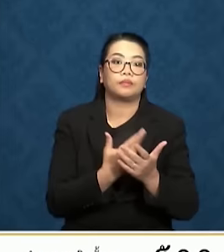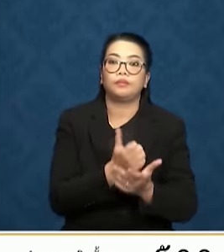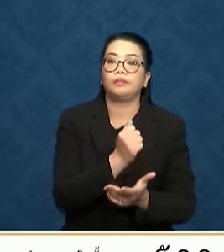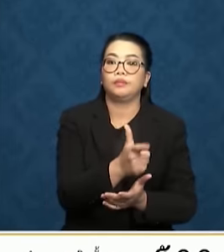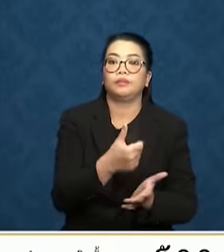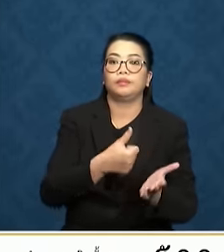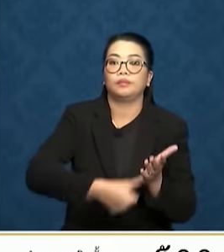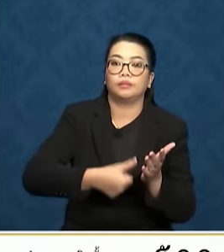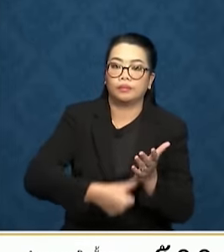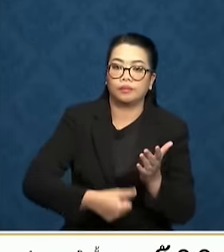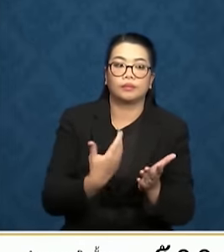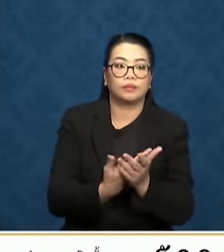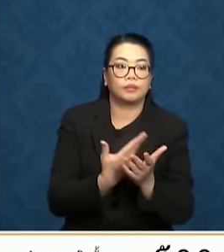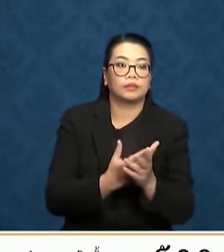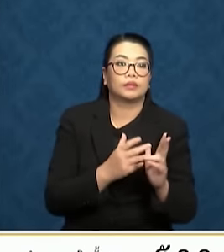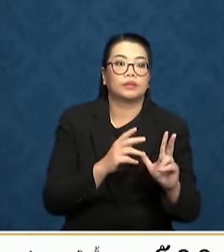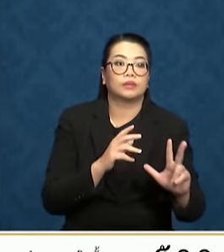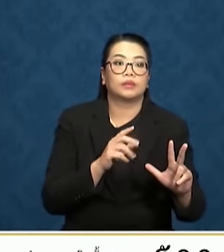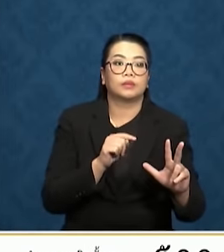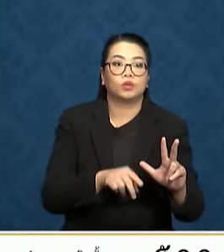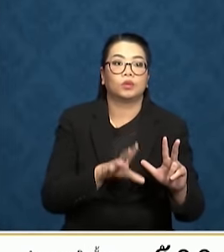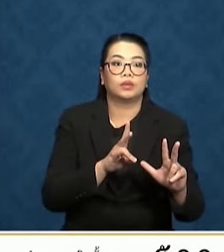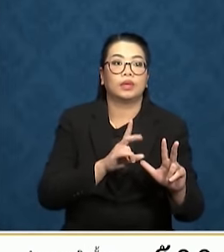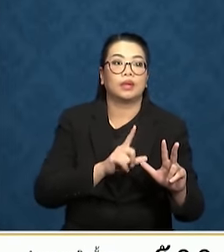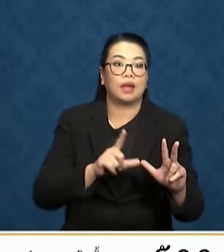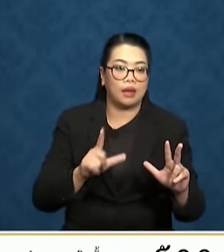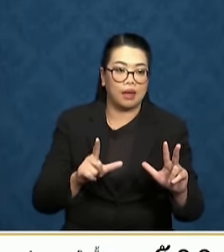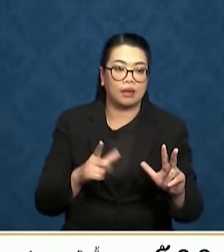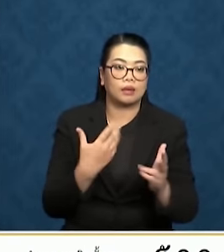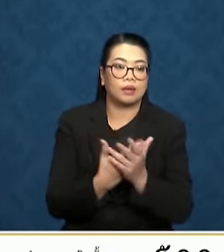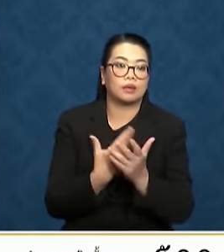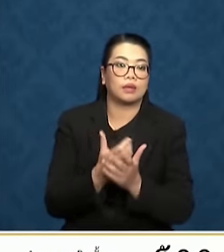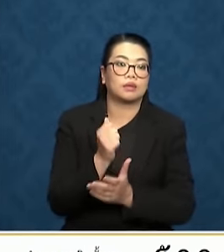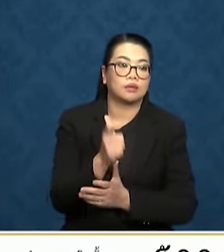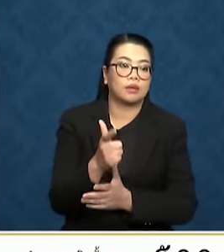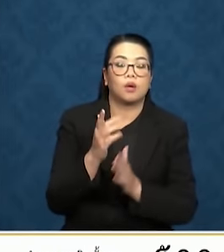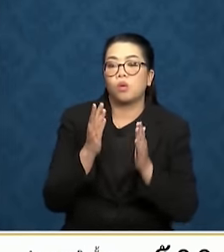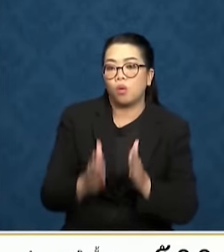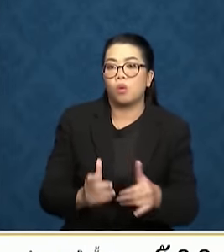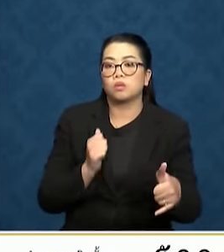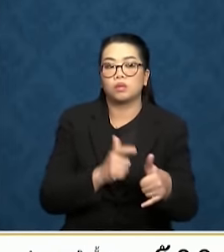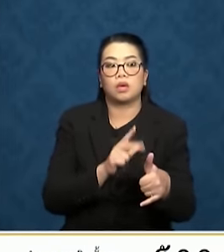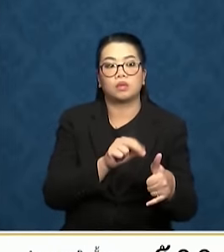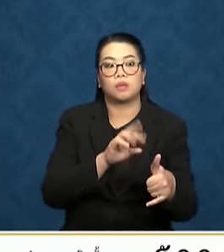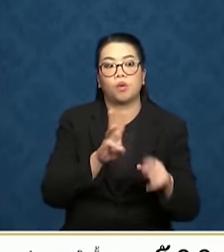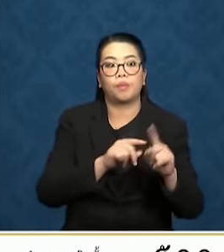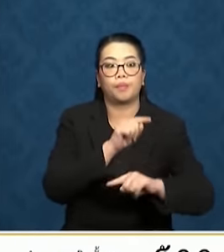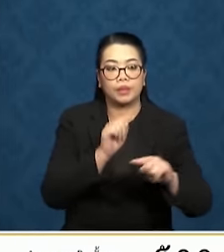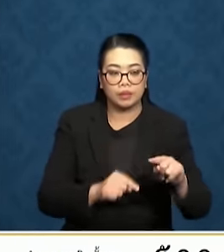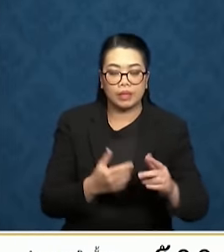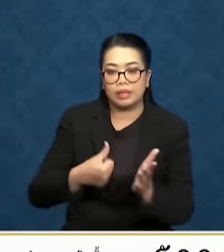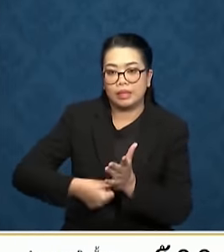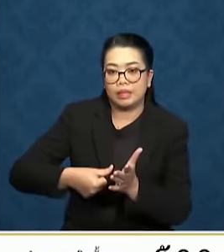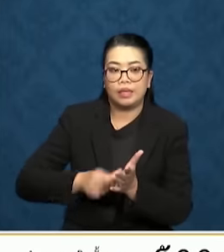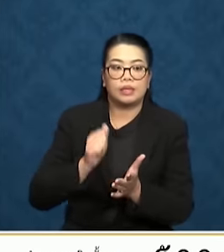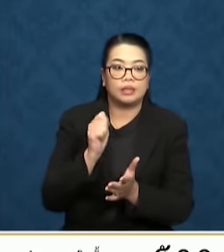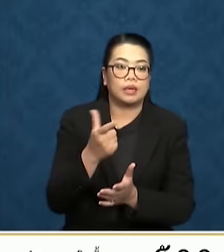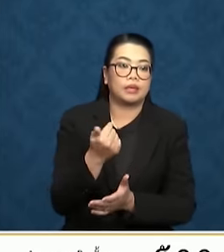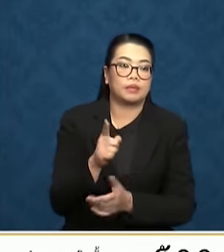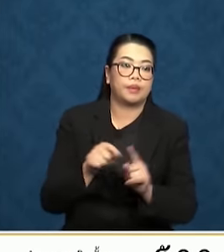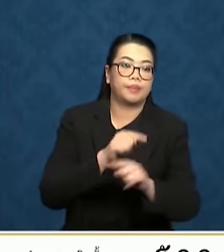จำนวนเอ่อ3.7ล้านล้านกว่าบาทนั้นเป็นค่าใช้จ่ายบุคลากรอยู่ 36%เป็นการชำระหนี้อยู่